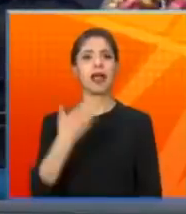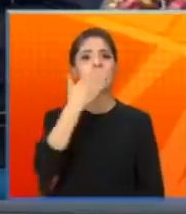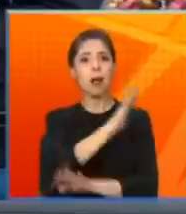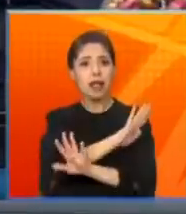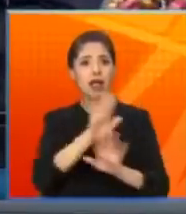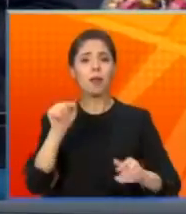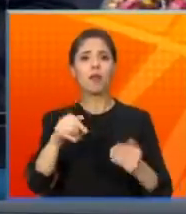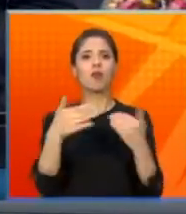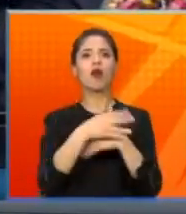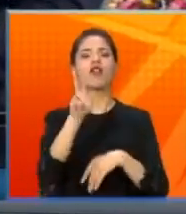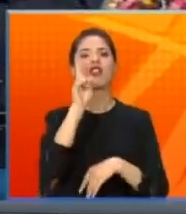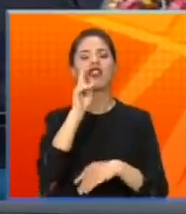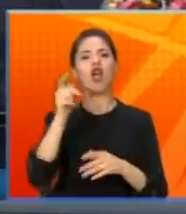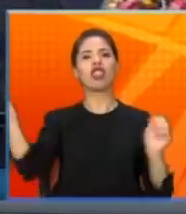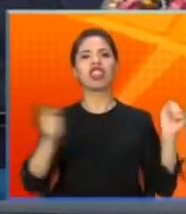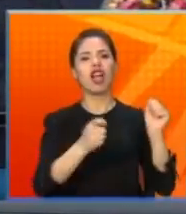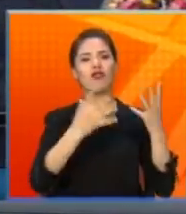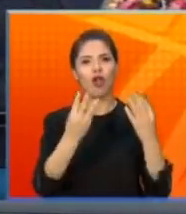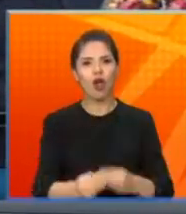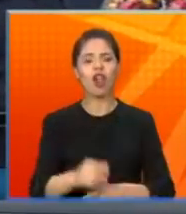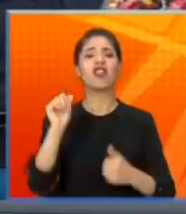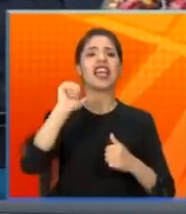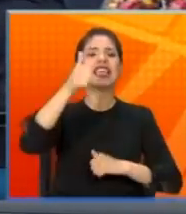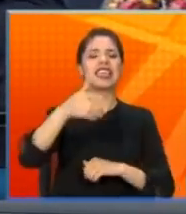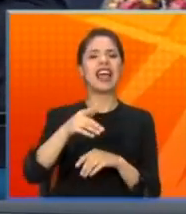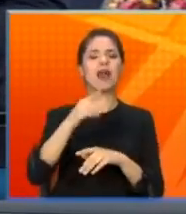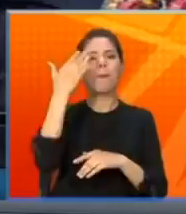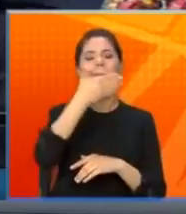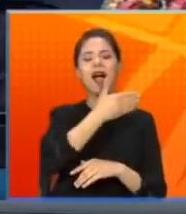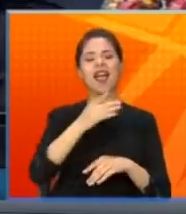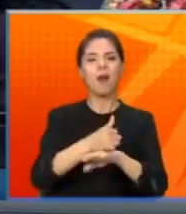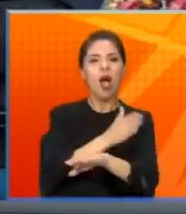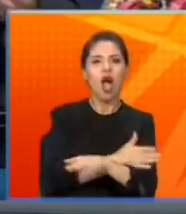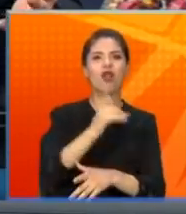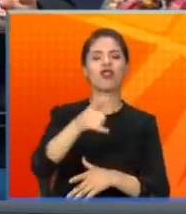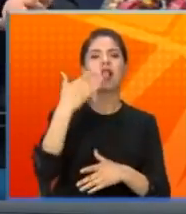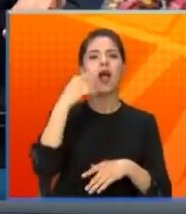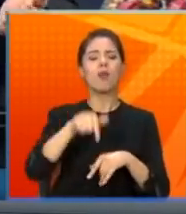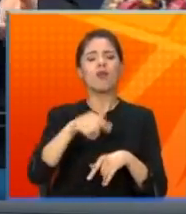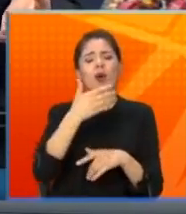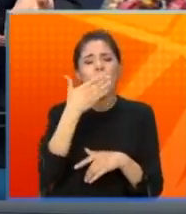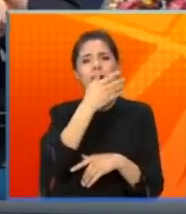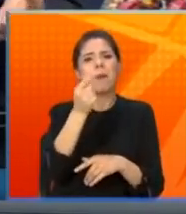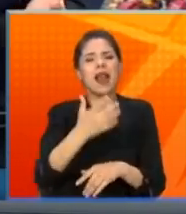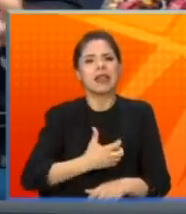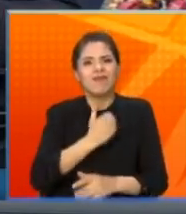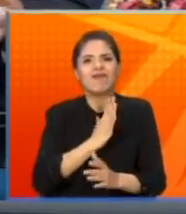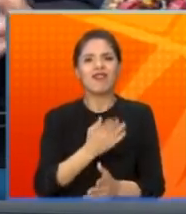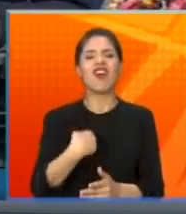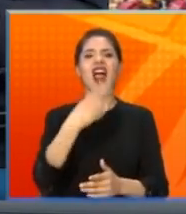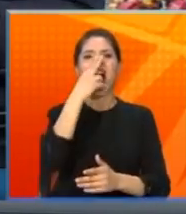o Ramazan bitiyor Bu Gece Son kez sahura kalkılacak Yarın arefe pazar bayrama bu bayram biraz Buruk bir bayram